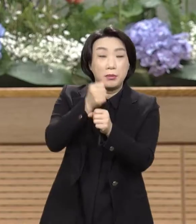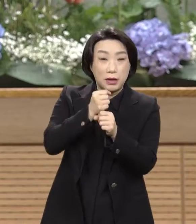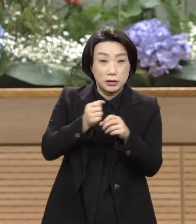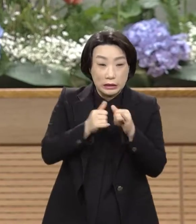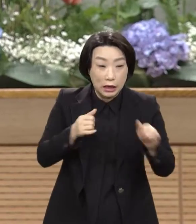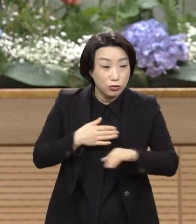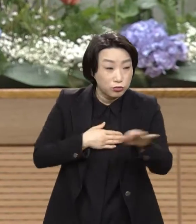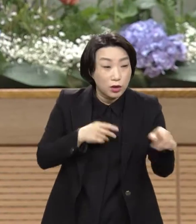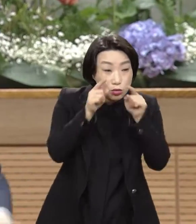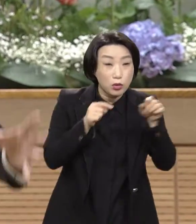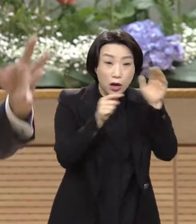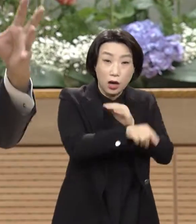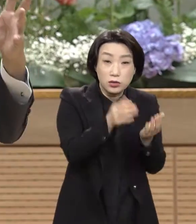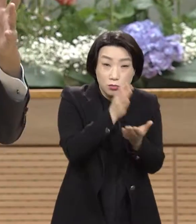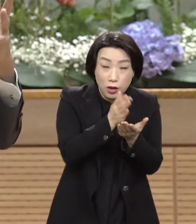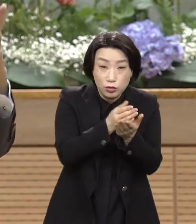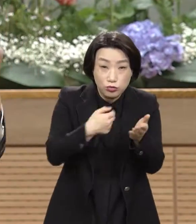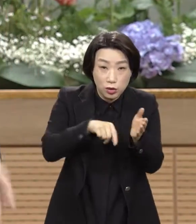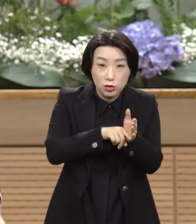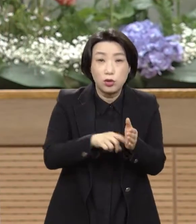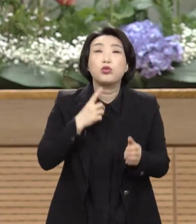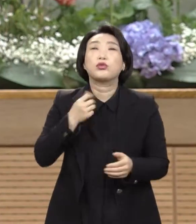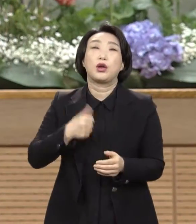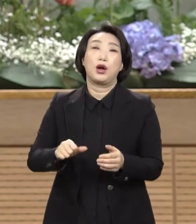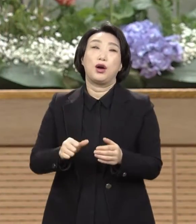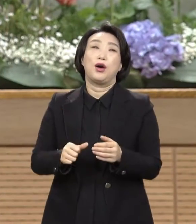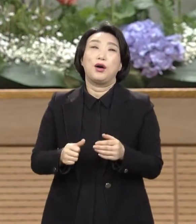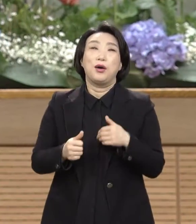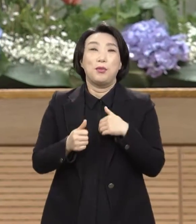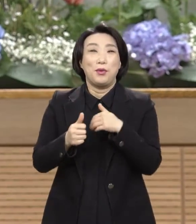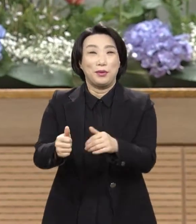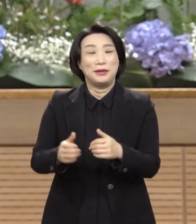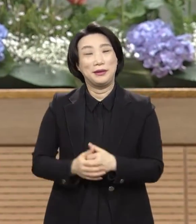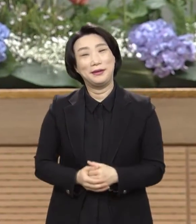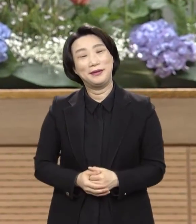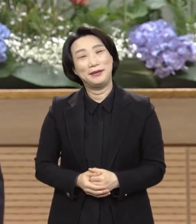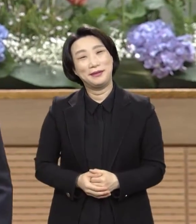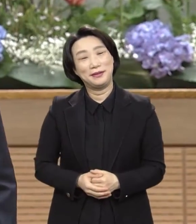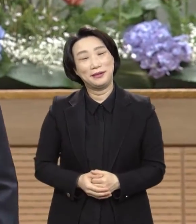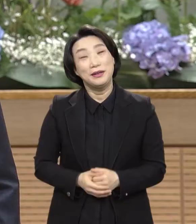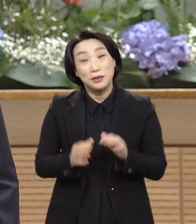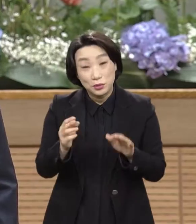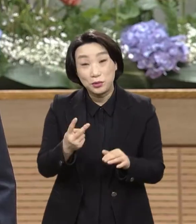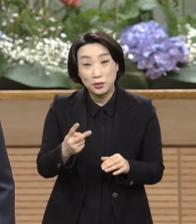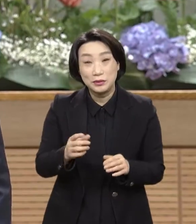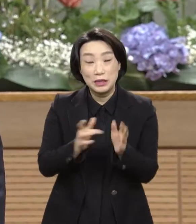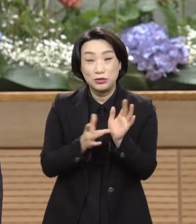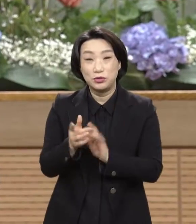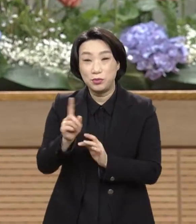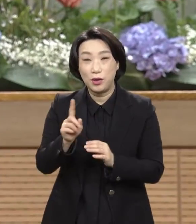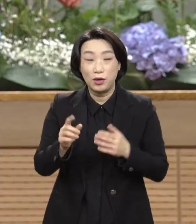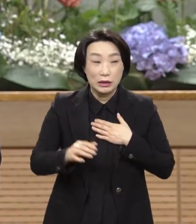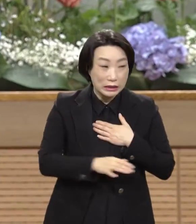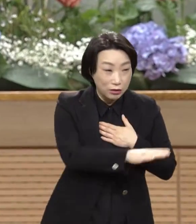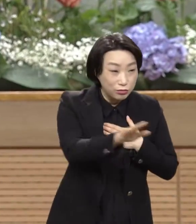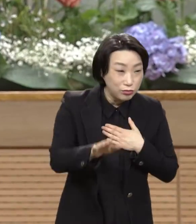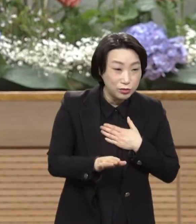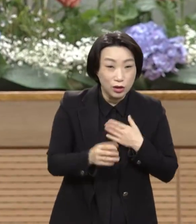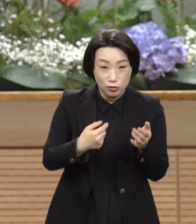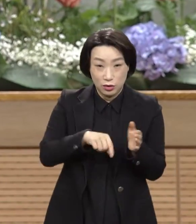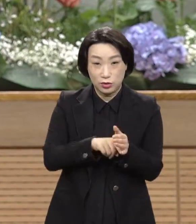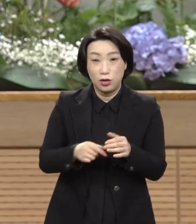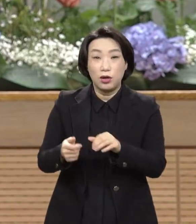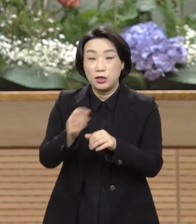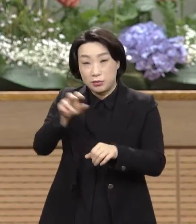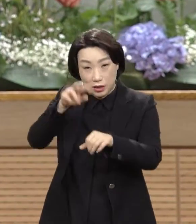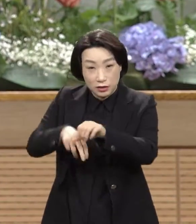인간인 지옥 가지 말라고 독생자를 주셨고, 독생자는 우리에게 죽어서